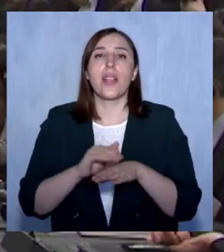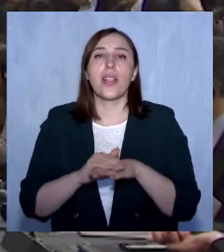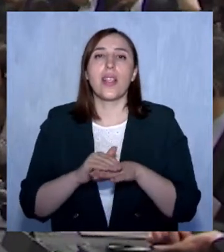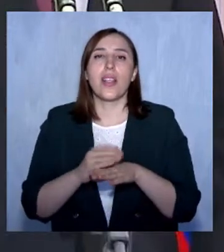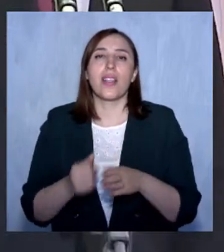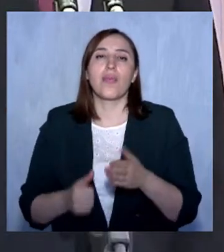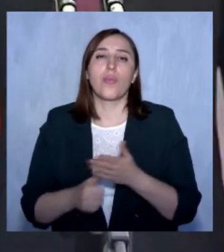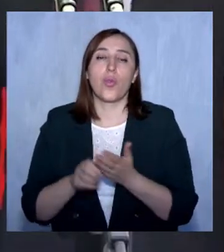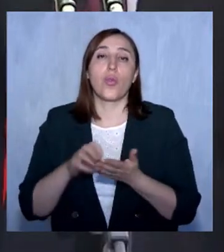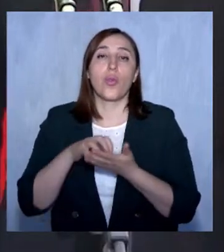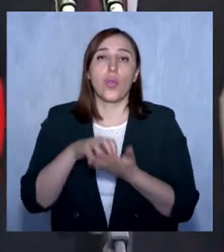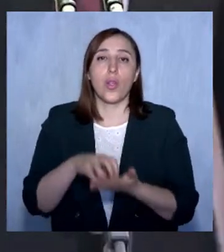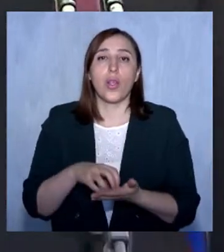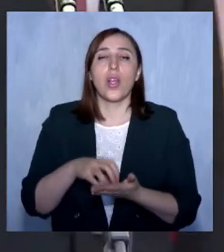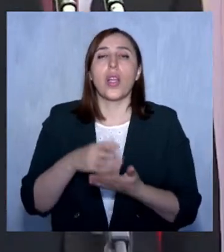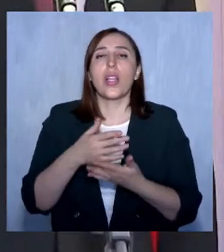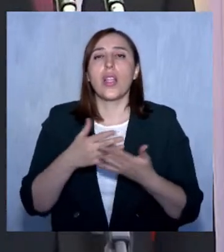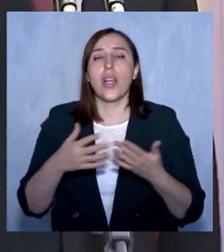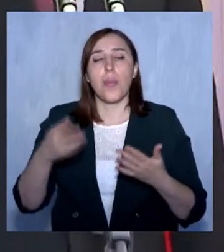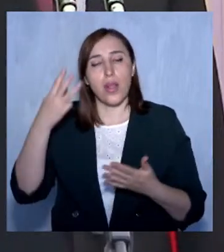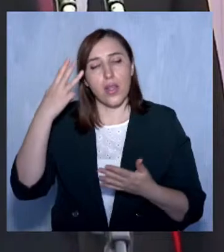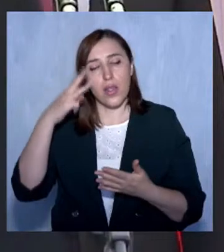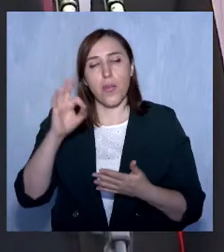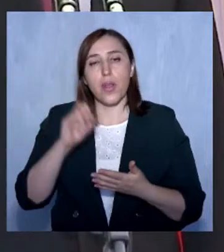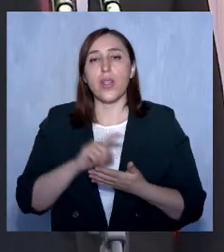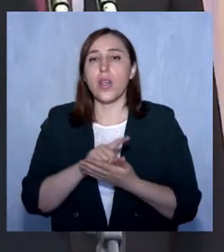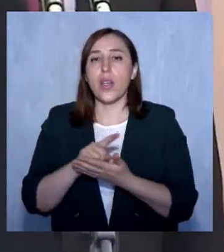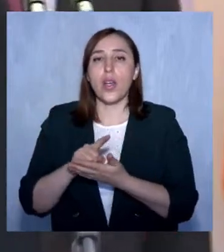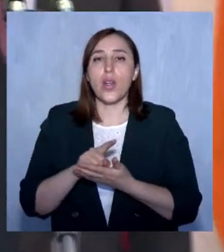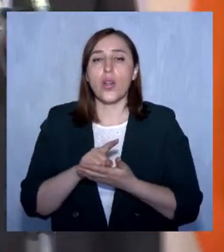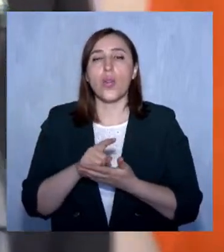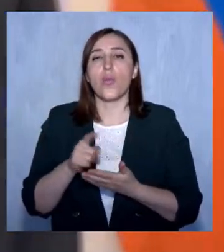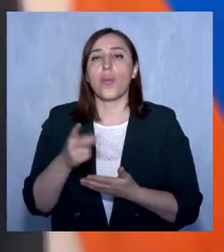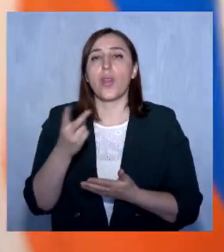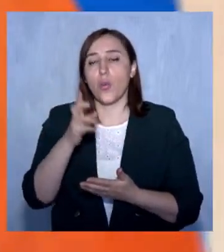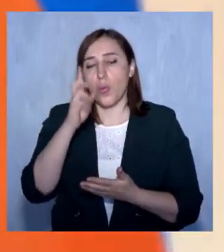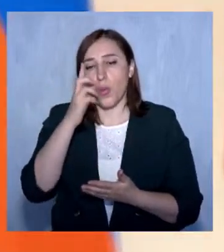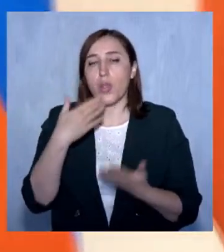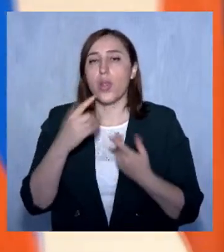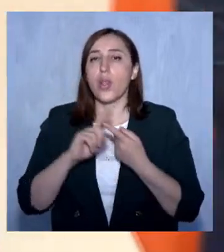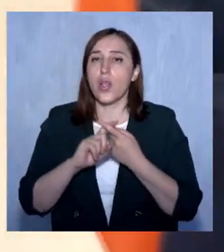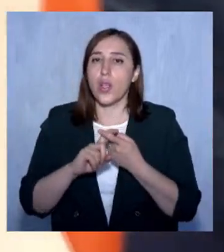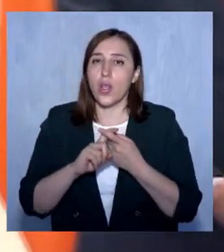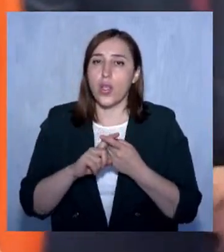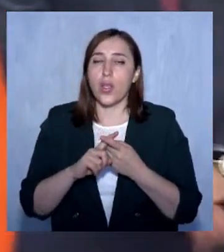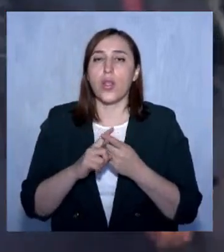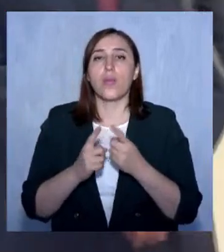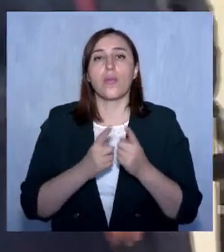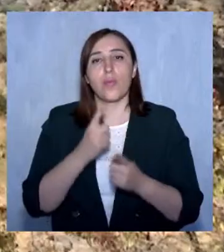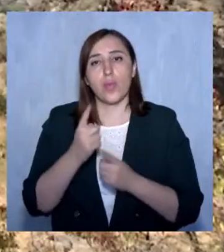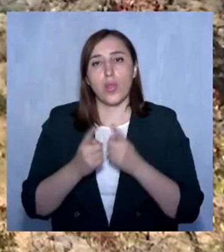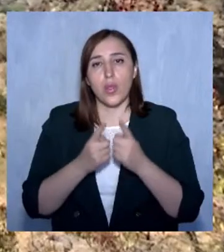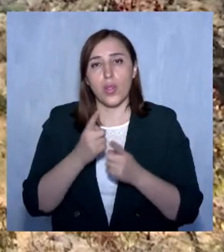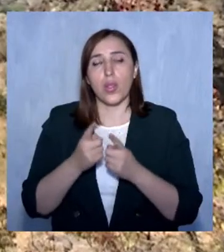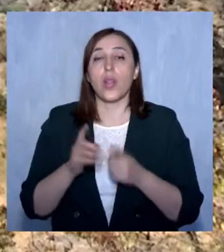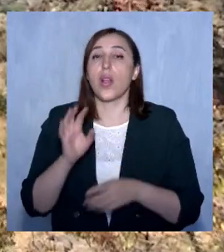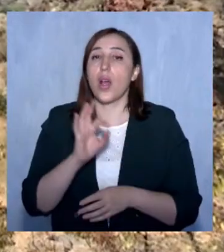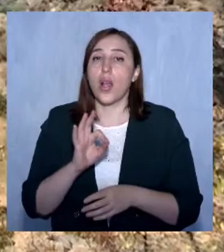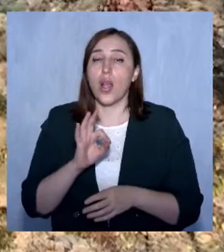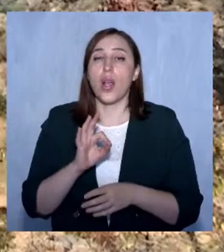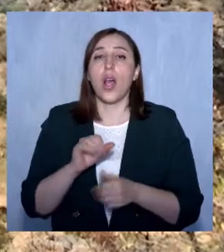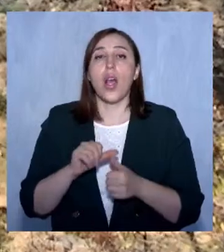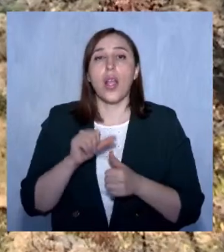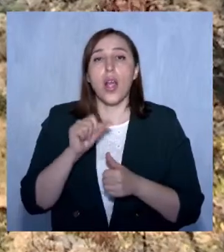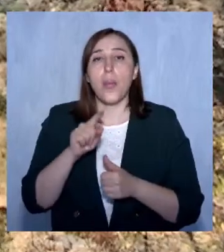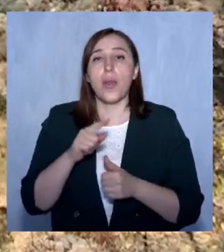Կնարկում ենք նաև հնարավոր բոլոր տարբերակները կողմերի միջև հաղորդակցյուն նամրապնդելու, ինչպես նաև ներդրումներ անելու համար։ Հատկապես